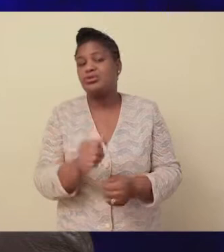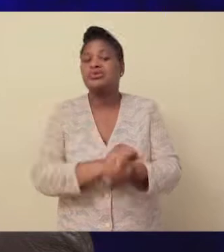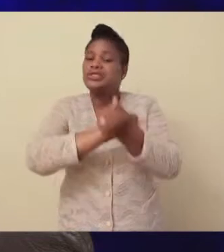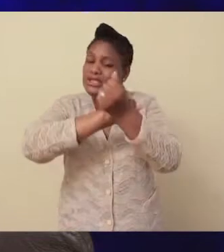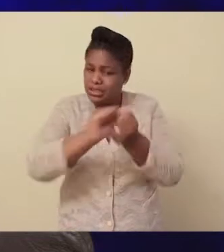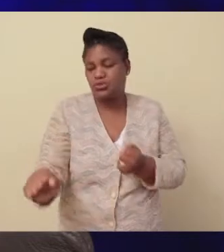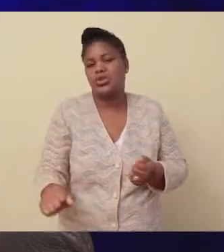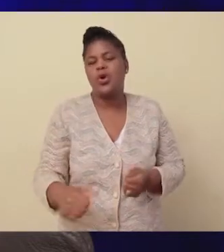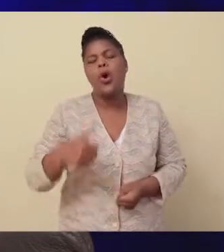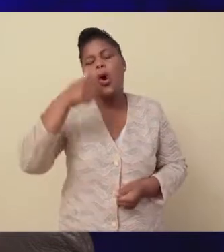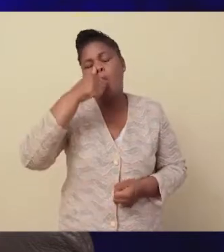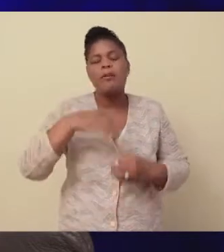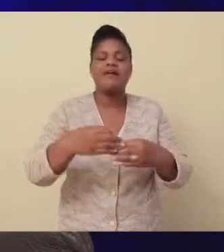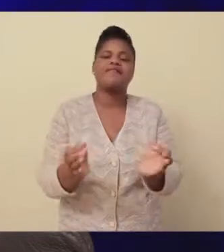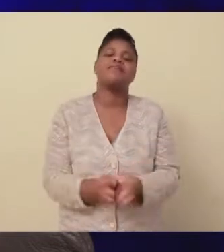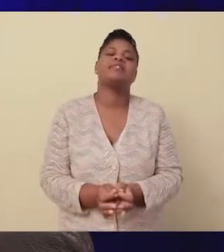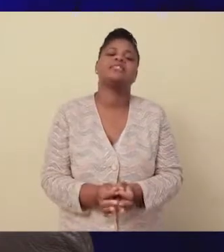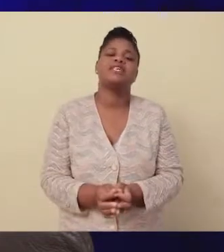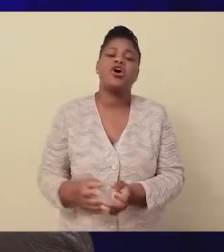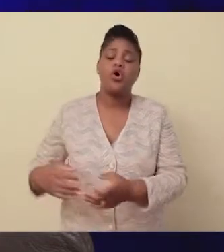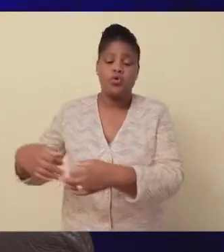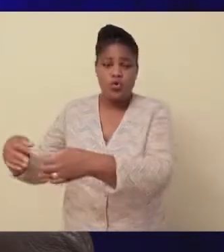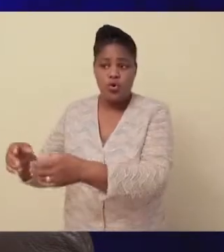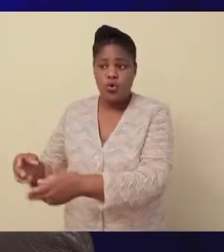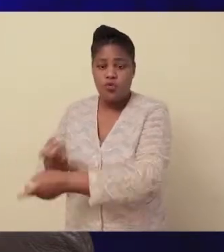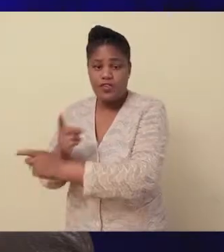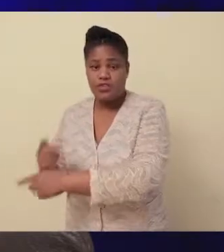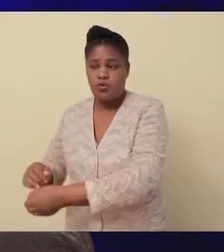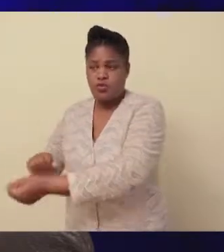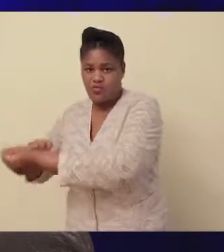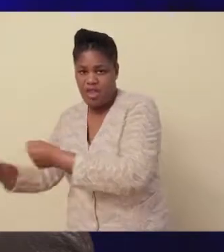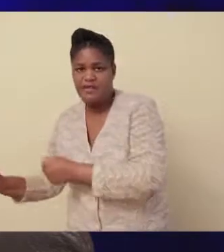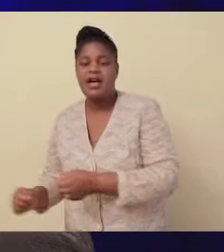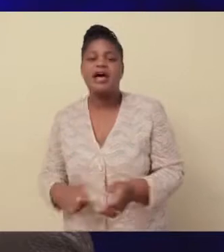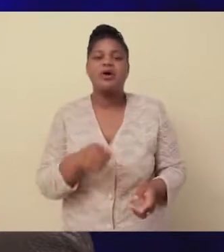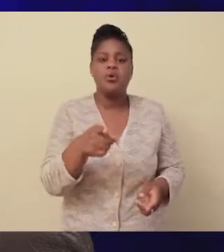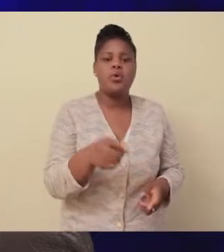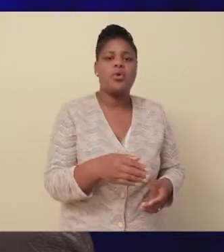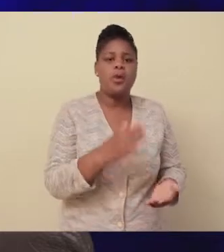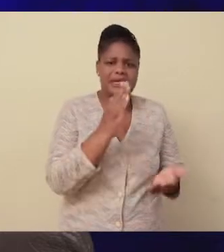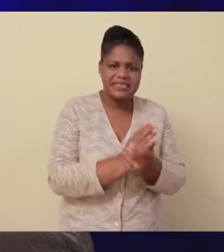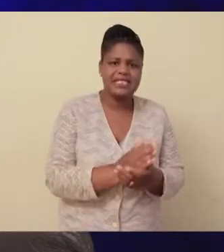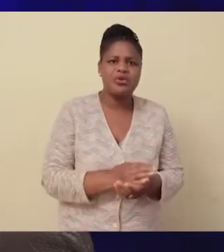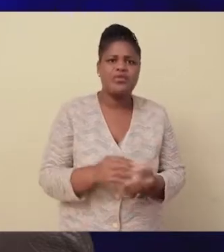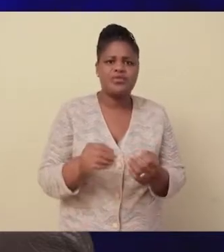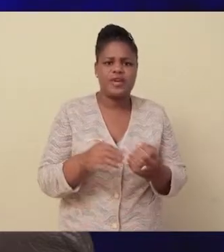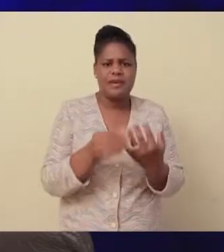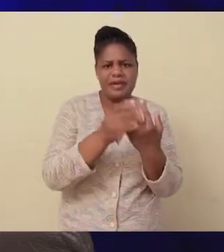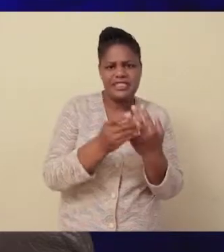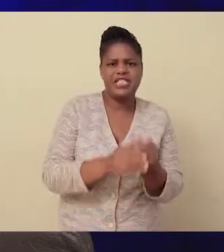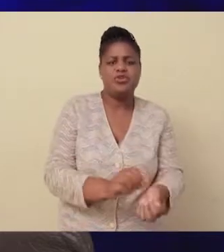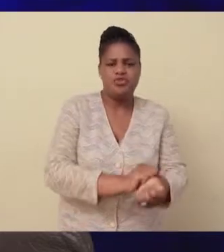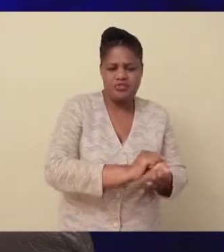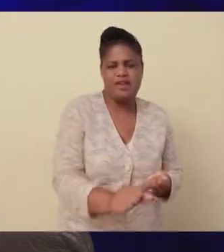yakawanda. Kushamwari uku, zvafa. Kushamwari uku, zvafa. Iwo hamatanga uhu hauna gwara. Ndouya